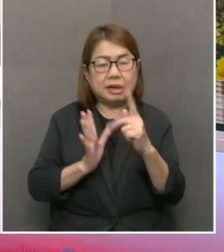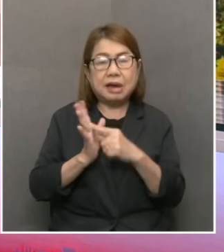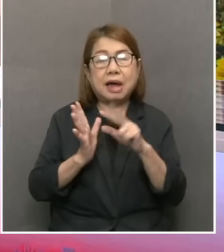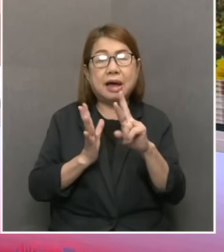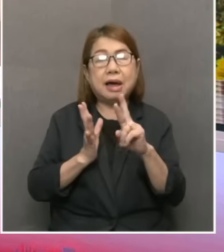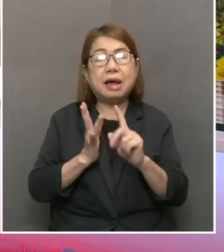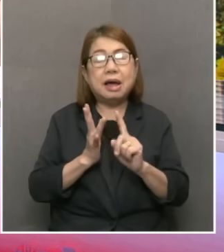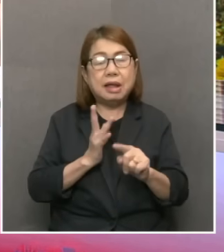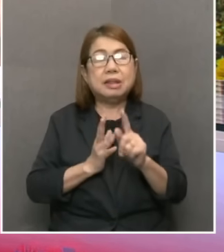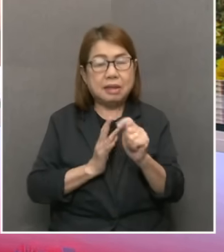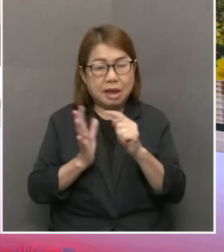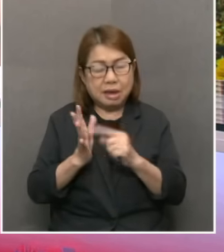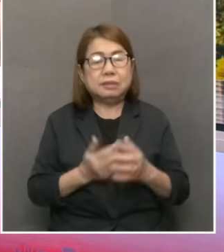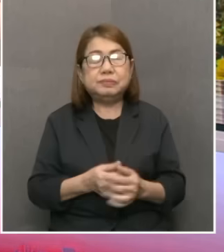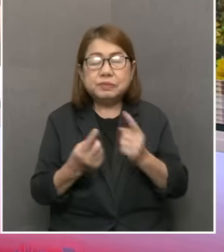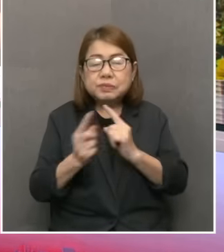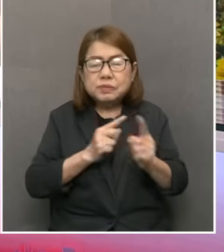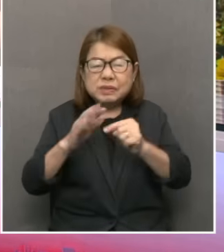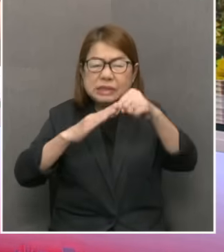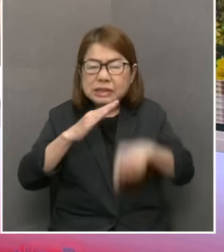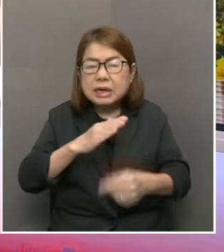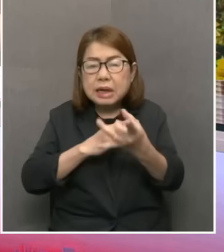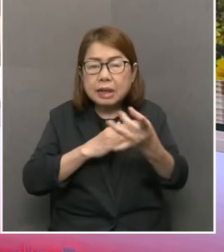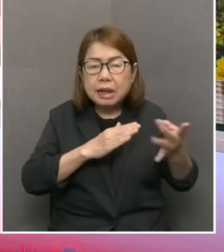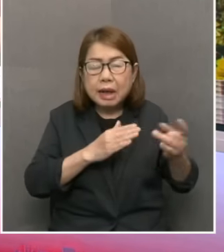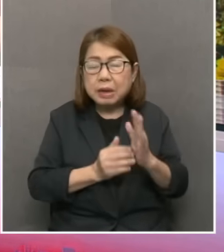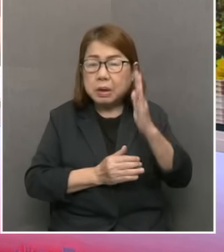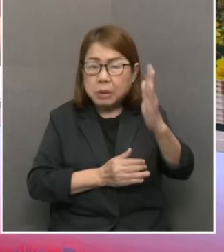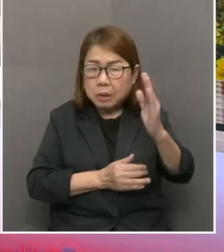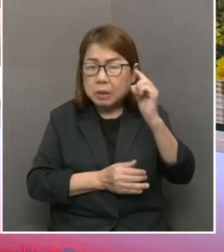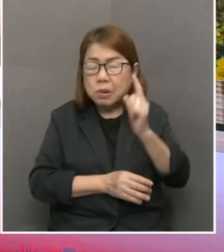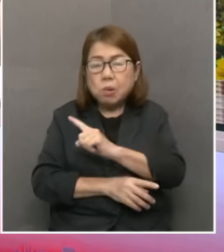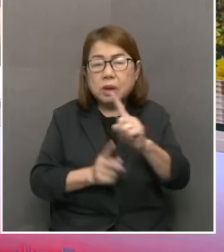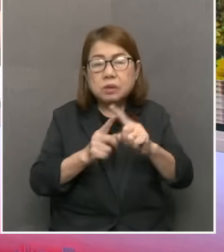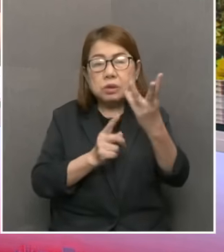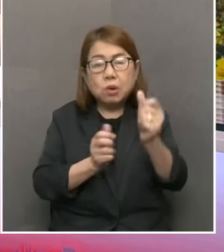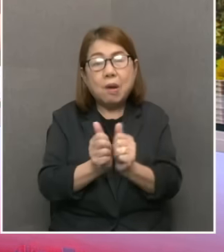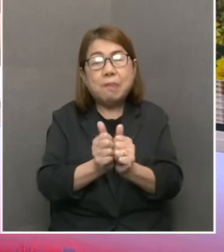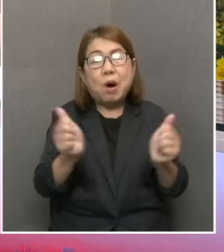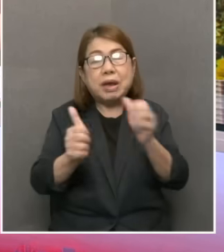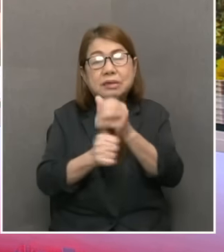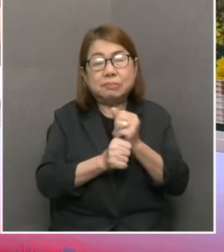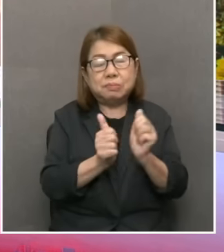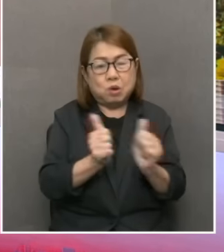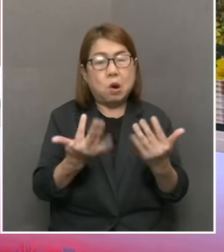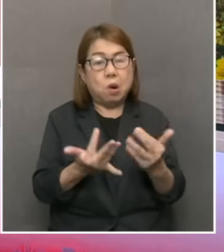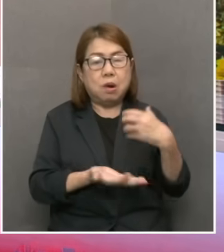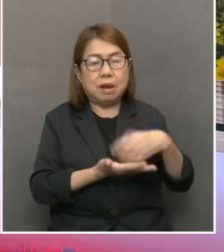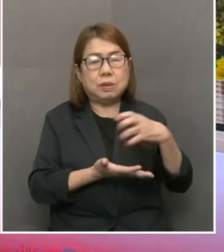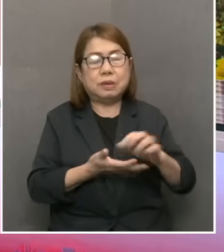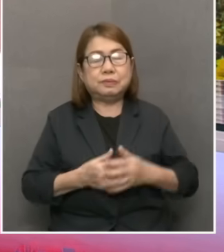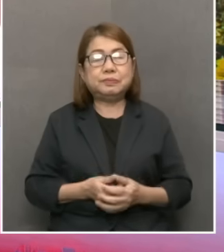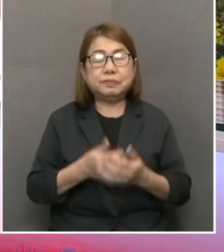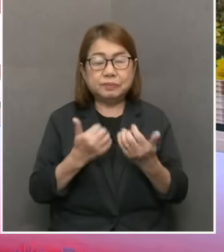ยในรายละเอียดลึกๆเนี่ย มีอะไรบ้างและมีแนวโน้มจะปล่อยเมื่อไหร่นะคะเดี๋ยววันนี้เดี๋ยวนิวจะมาเล่าให้ฟังนะคะแต่ว่าก่อนอื่นเราไปดูสถาน